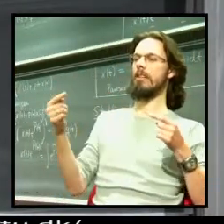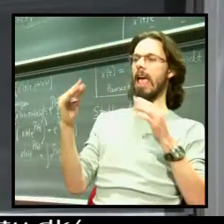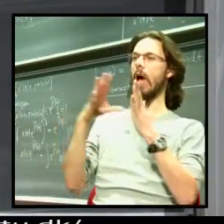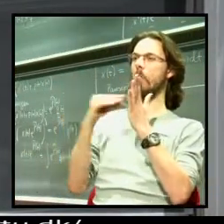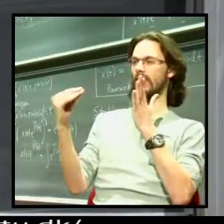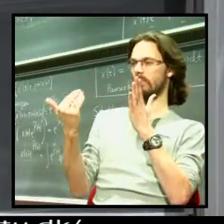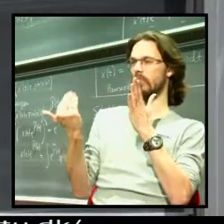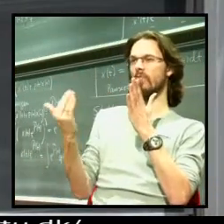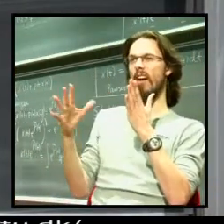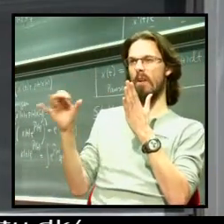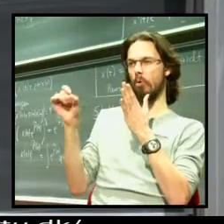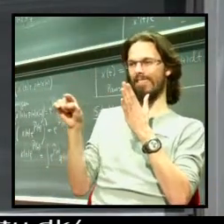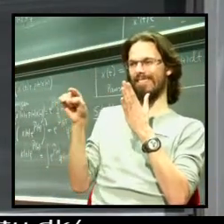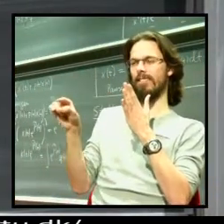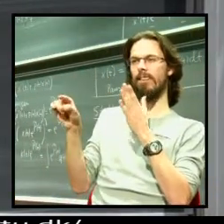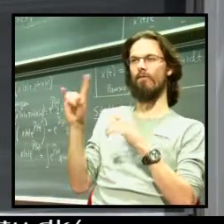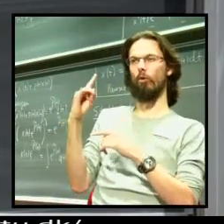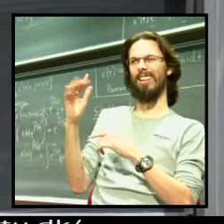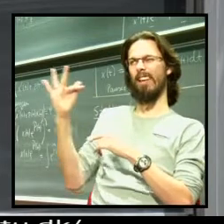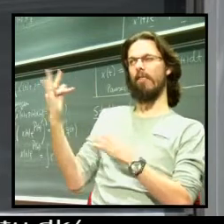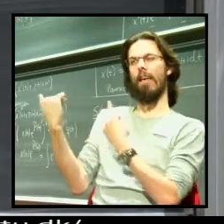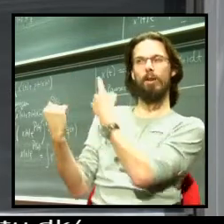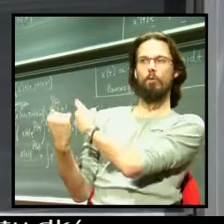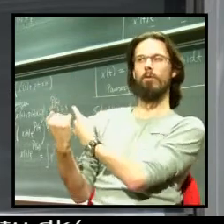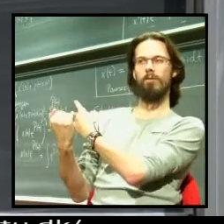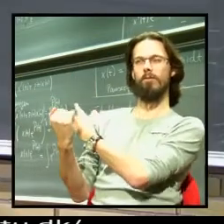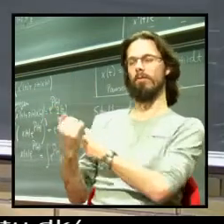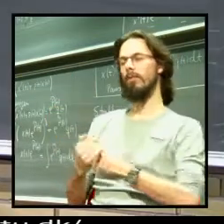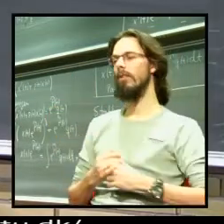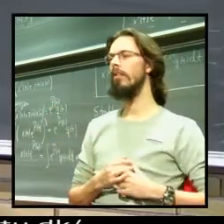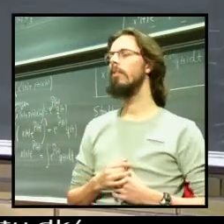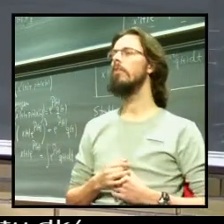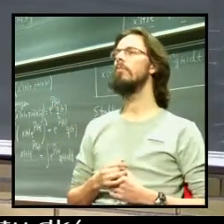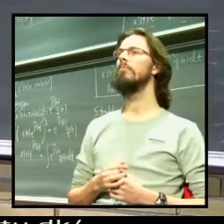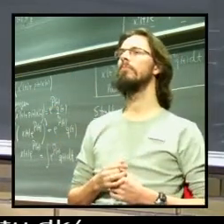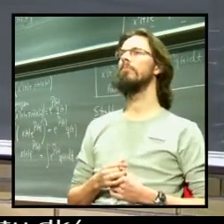fat i her, vores F herovre, ikke?